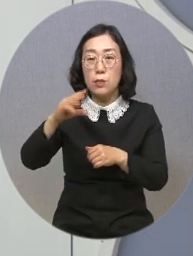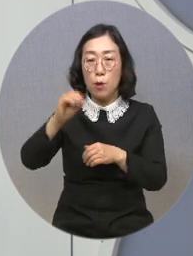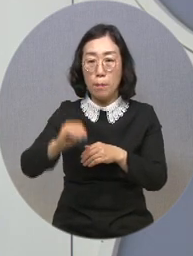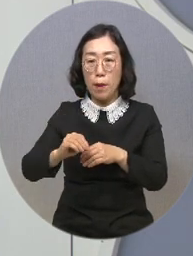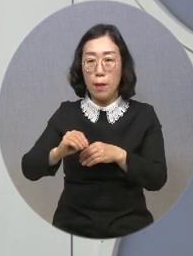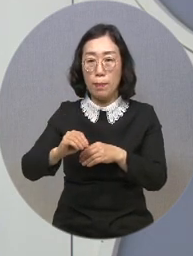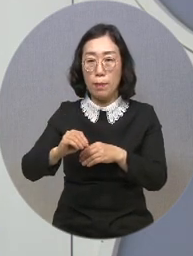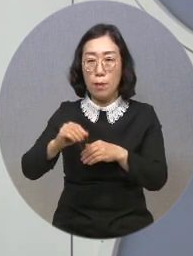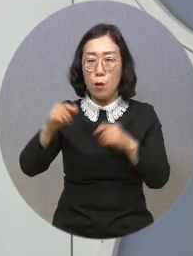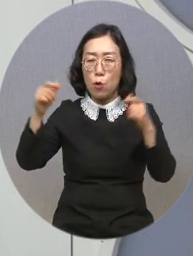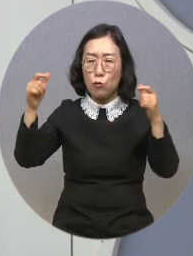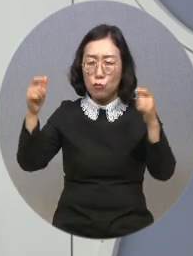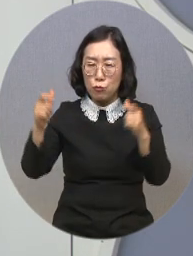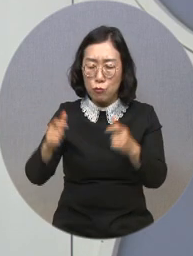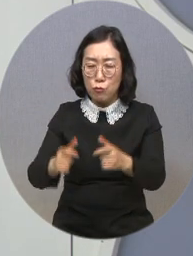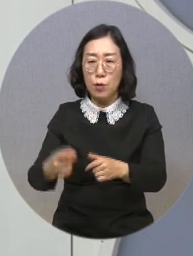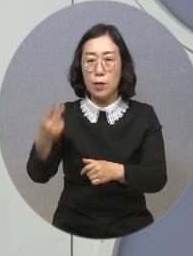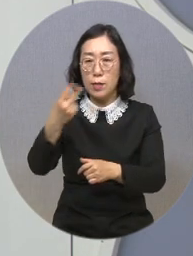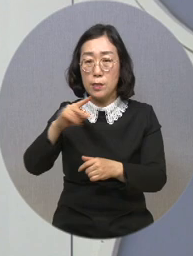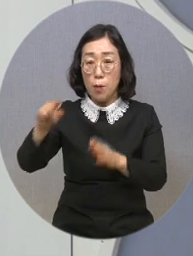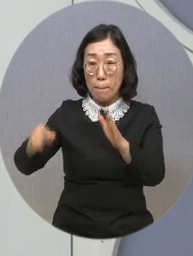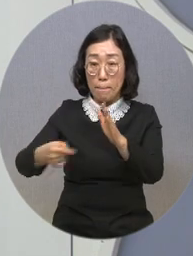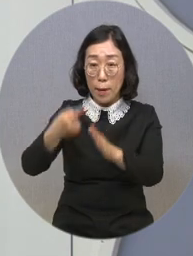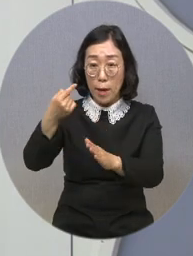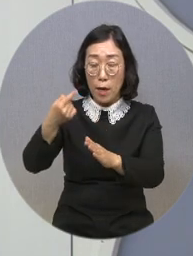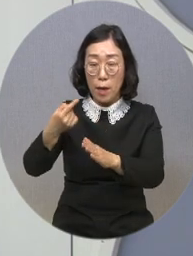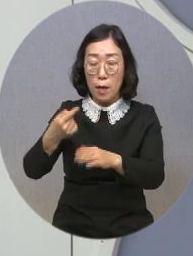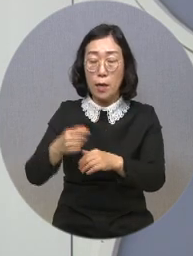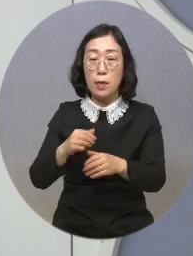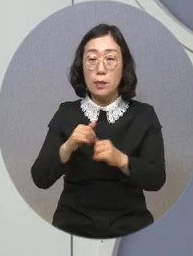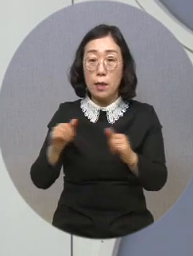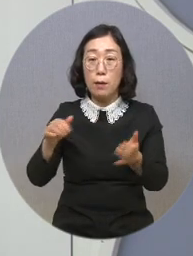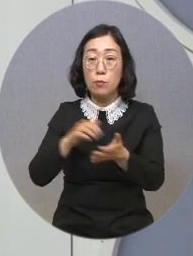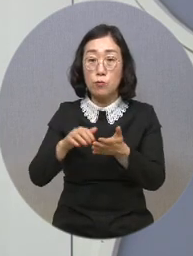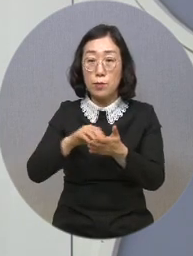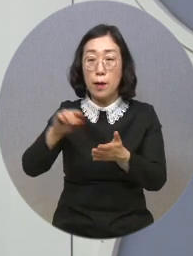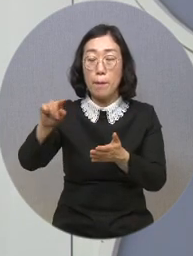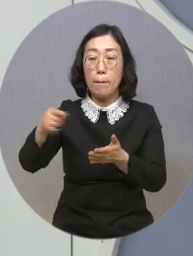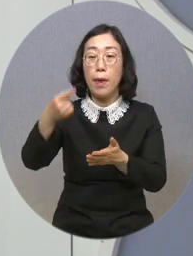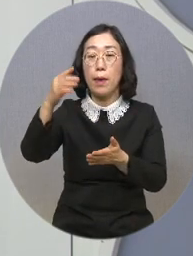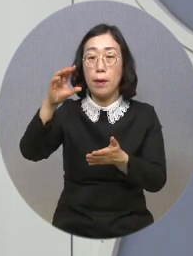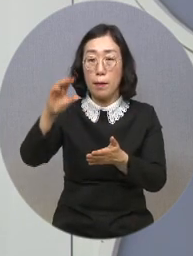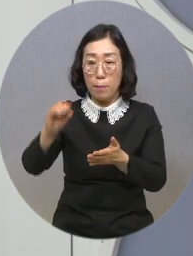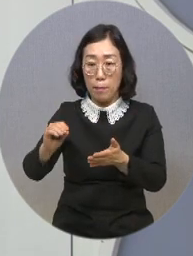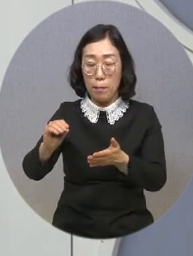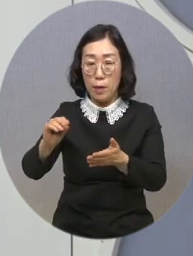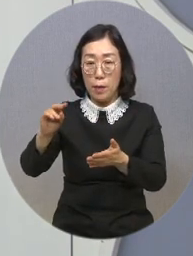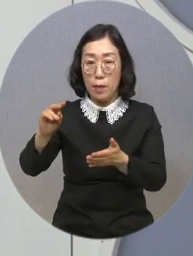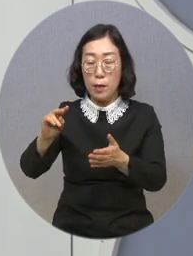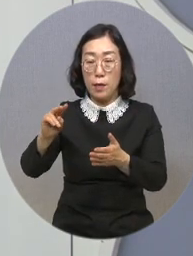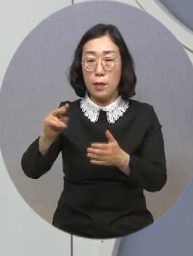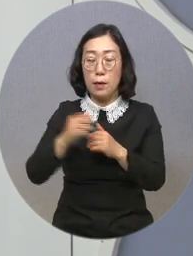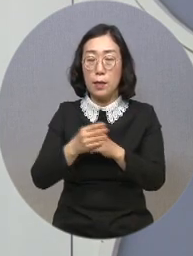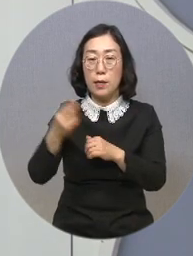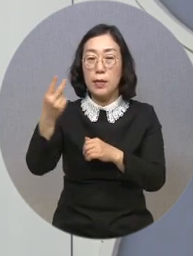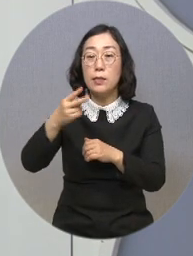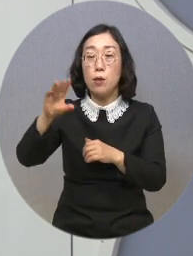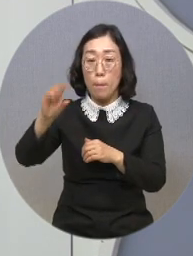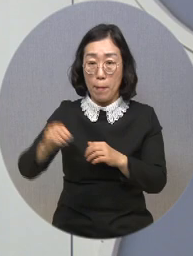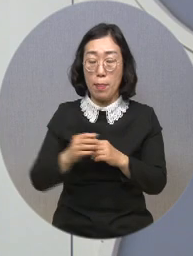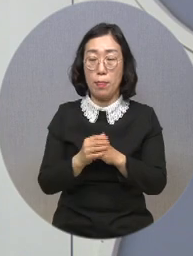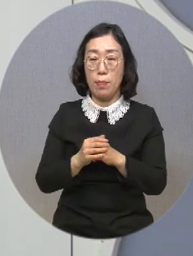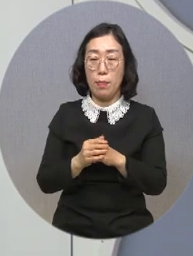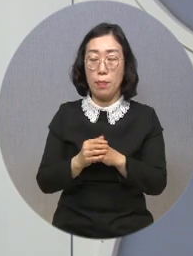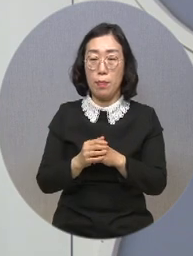떨어져요. 2100년에 2천만밖에 인구가 안 된다. 그렇게 지금 나오고 있거든요. 그렇지. 이거보다